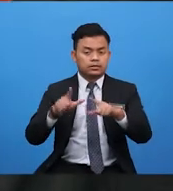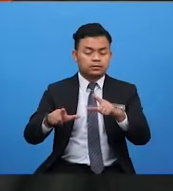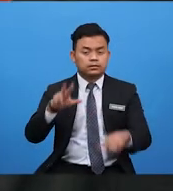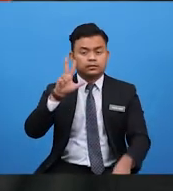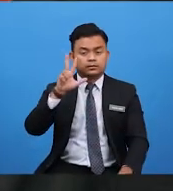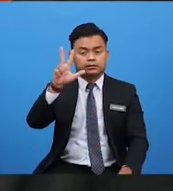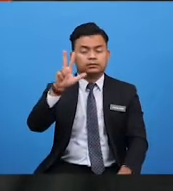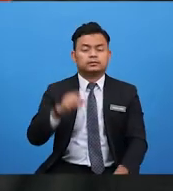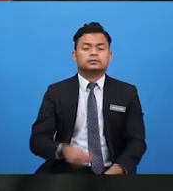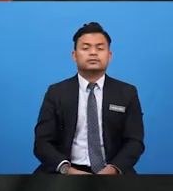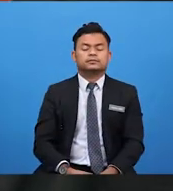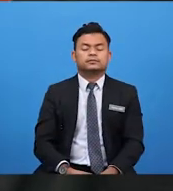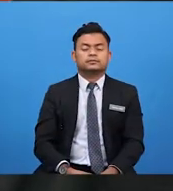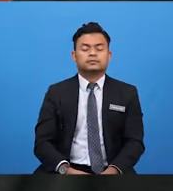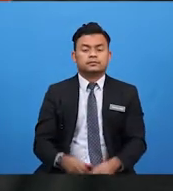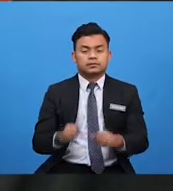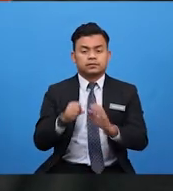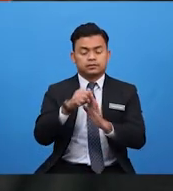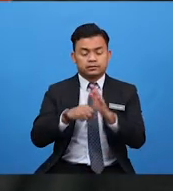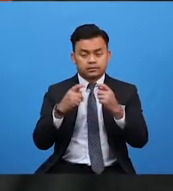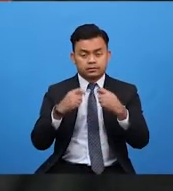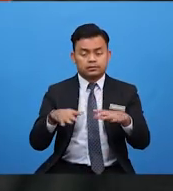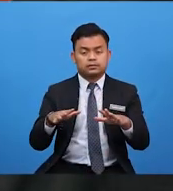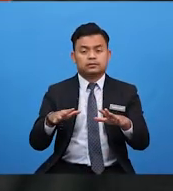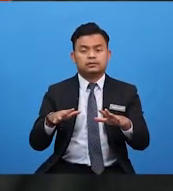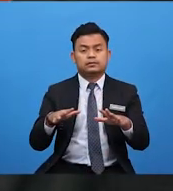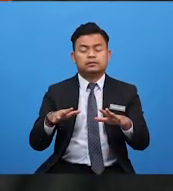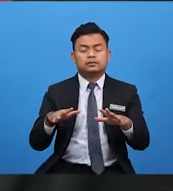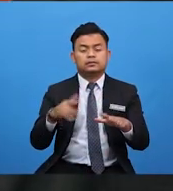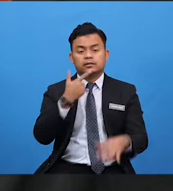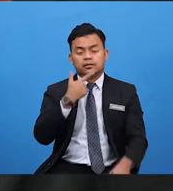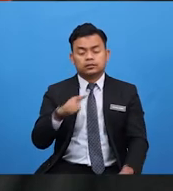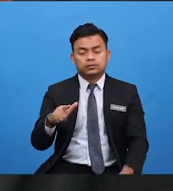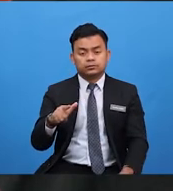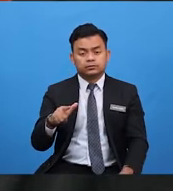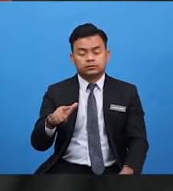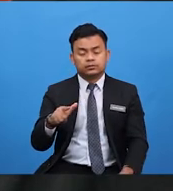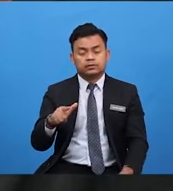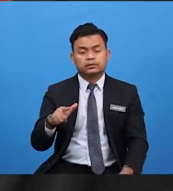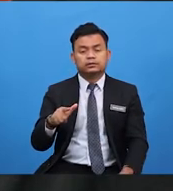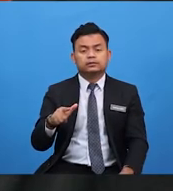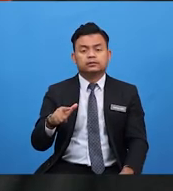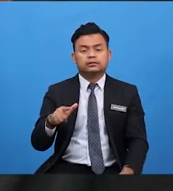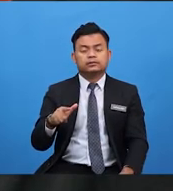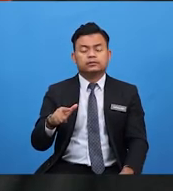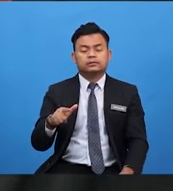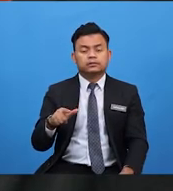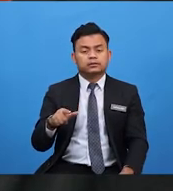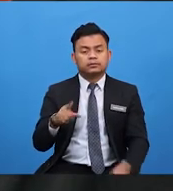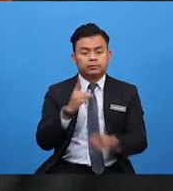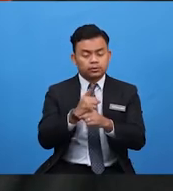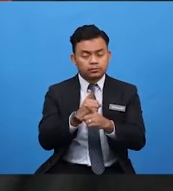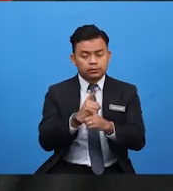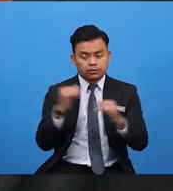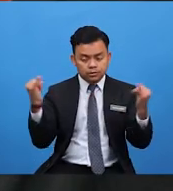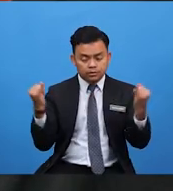Langkah ketiga, setelah larutan sodium silikat dalam kepekatan yang sesuai, masukkan kain